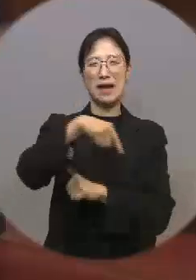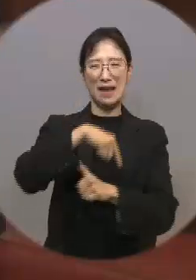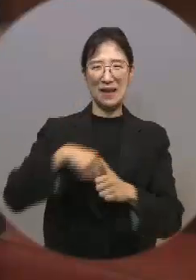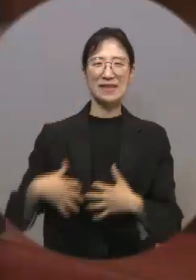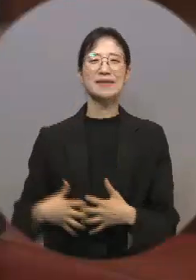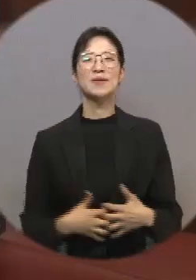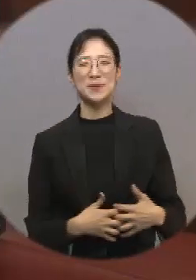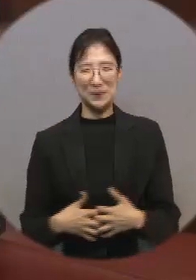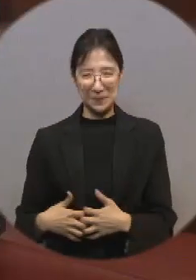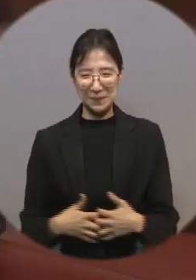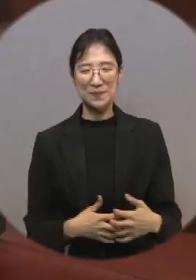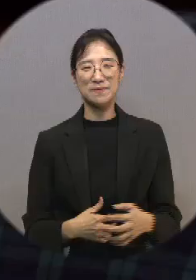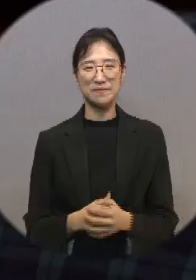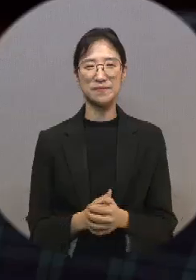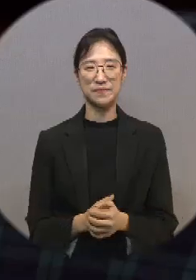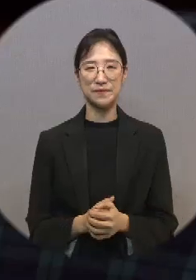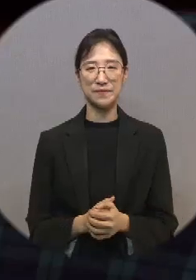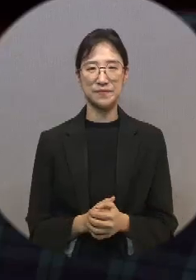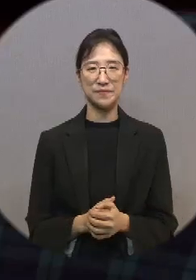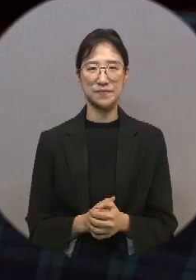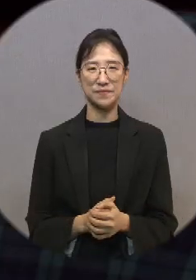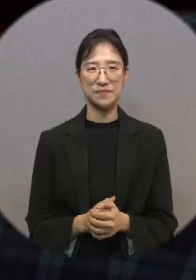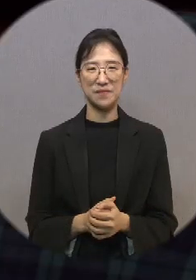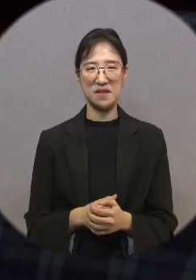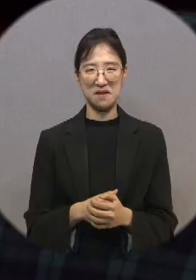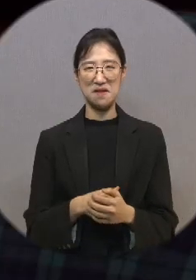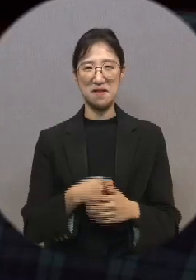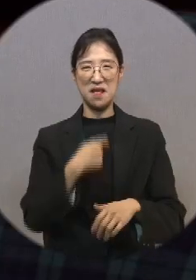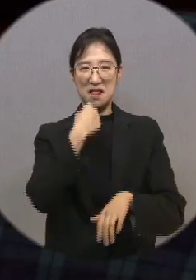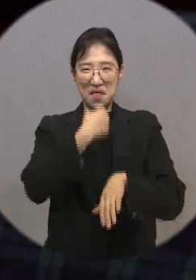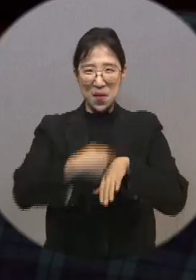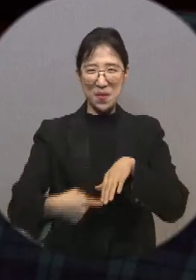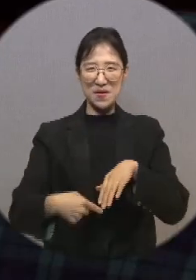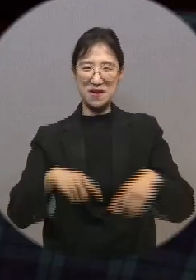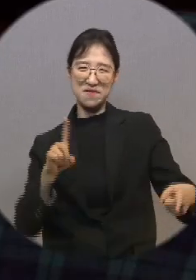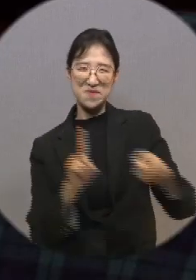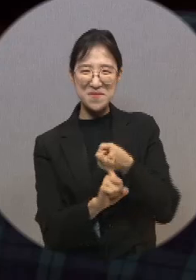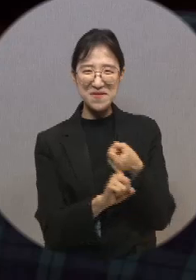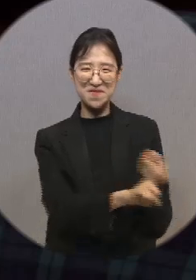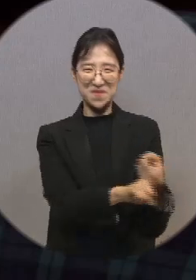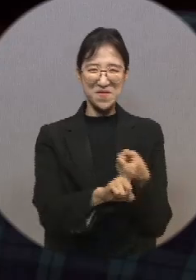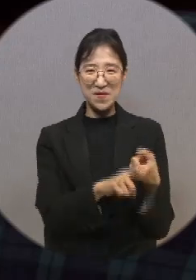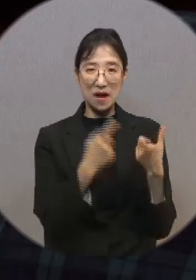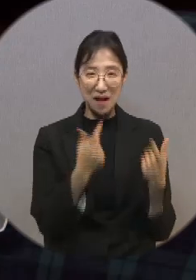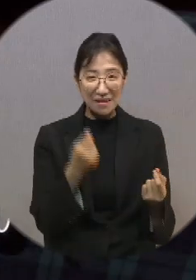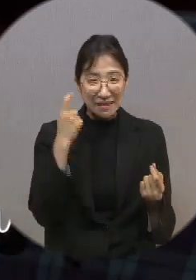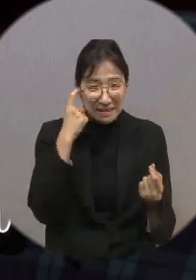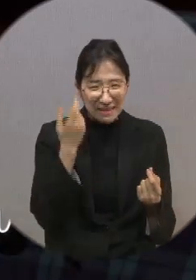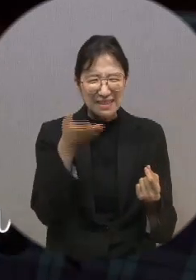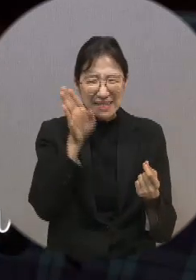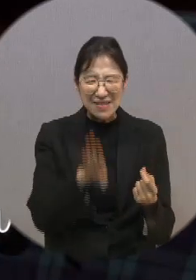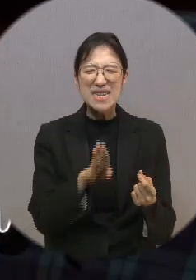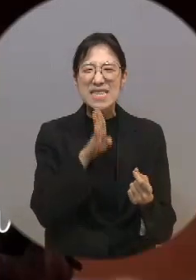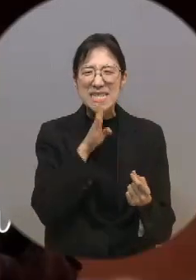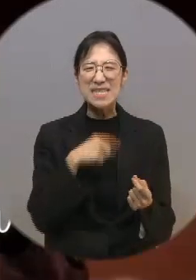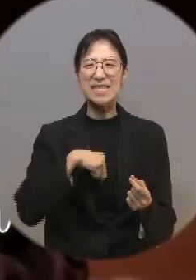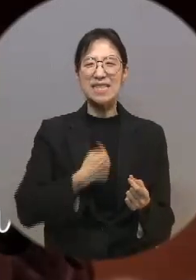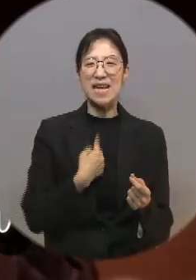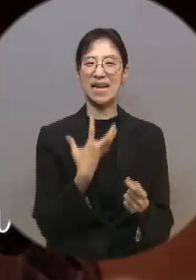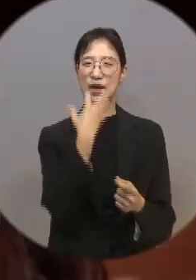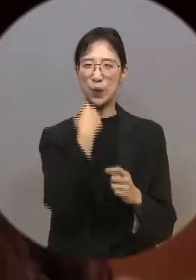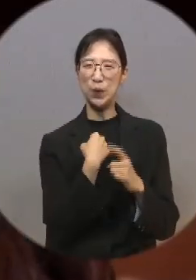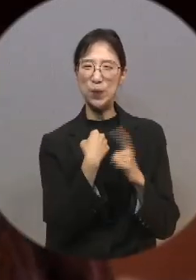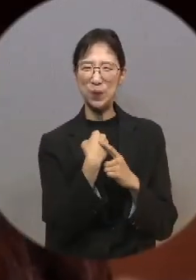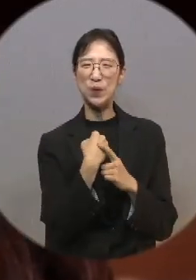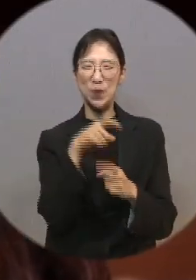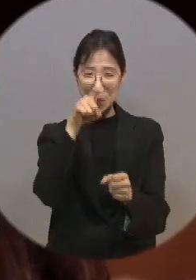지금도 주저주저 하고 있죠. 네. 뭐 혈맹이나 동맹이라는 틀을 갖고는 있지만 굉장히 실리적으로 얽혀 있다. 바꿔